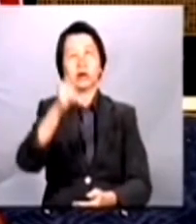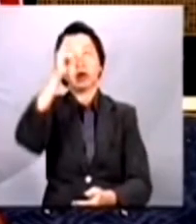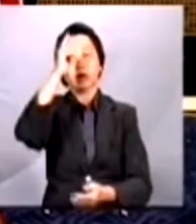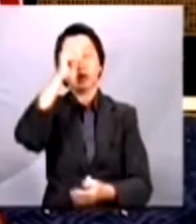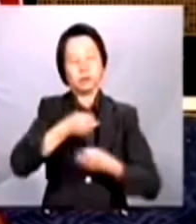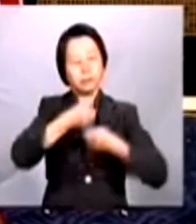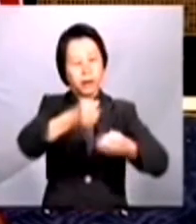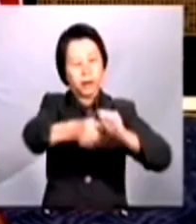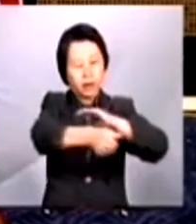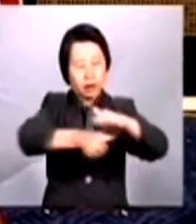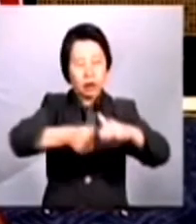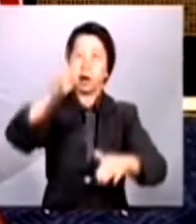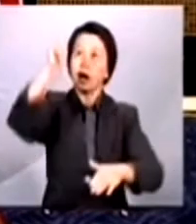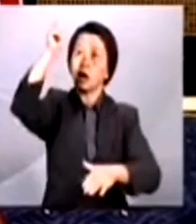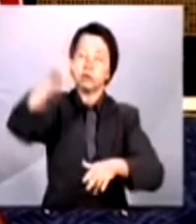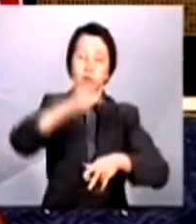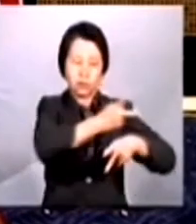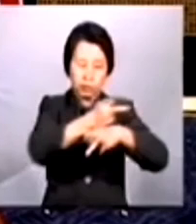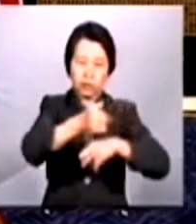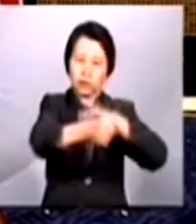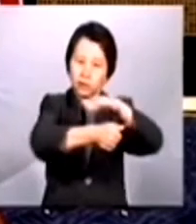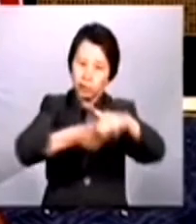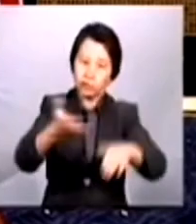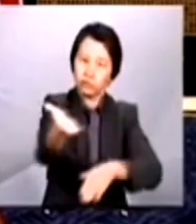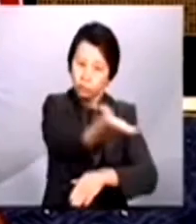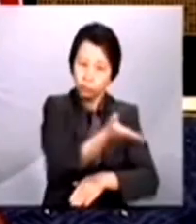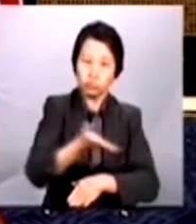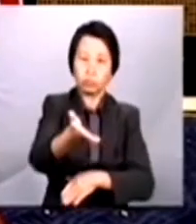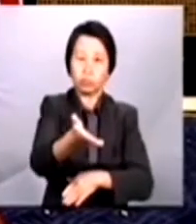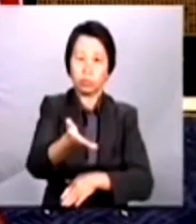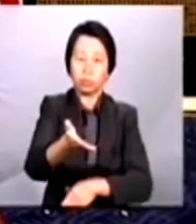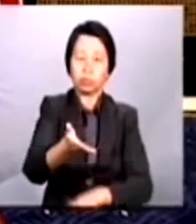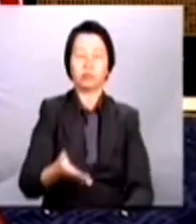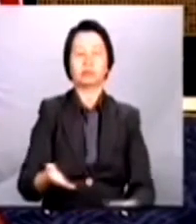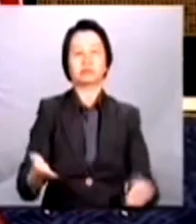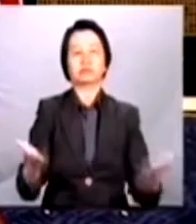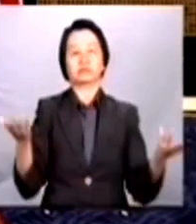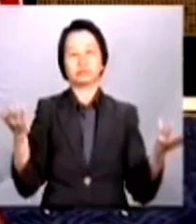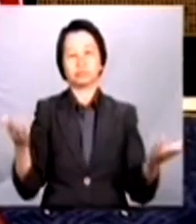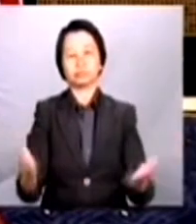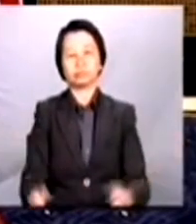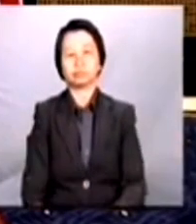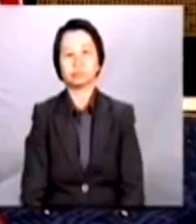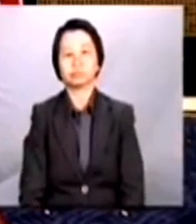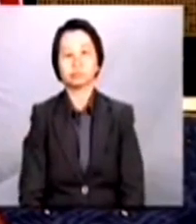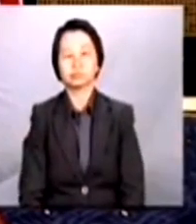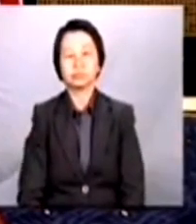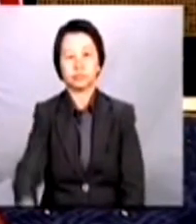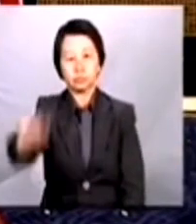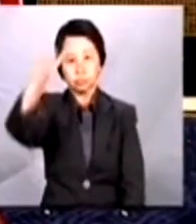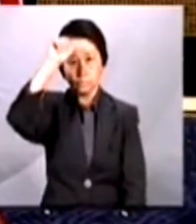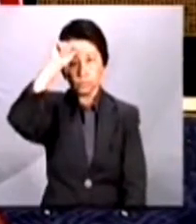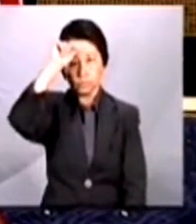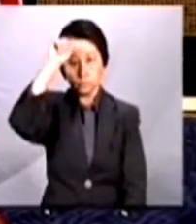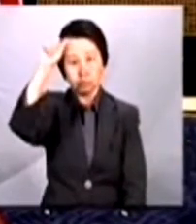perlindungan oleh Allah subhanahuwata'ala wabilahitaufik walhidayah Wassalamualaikum